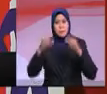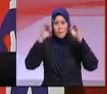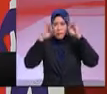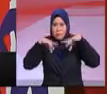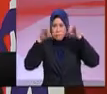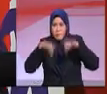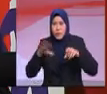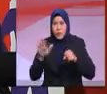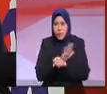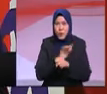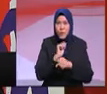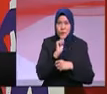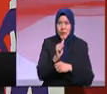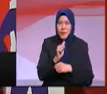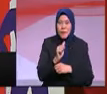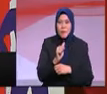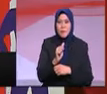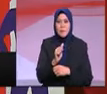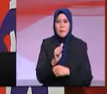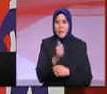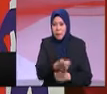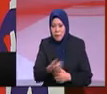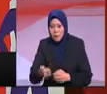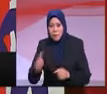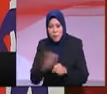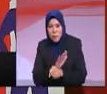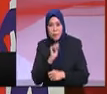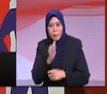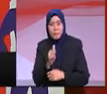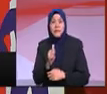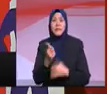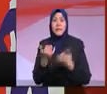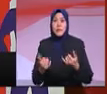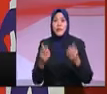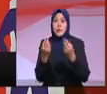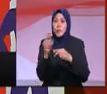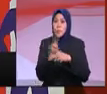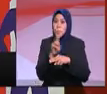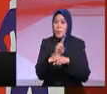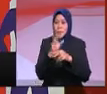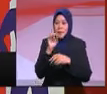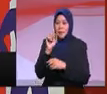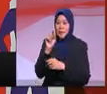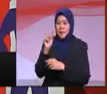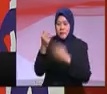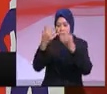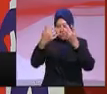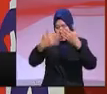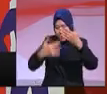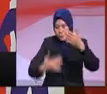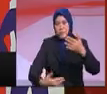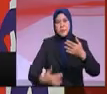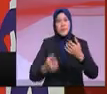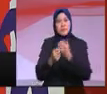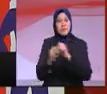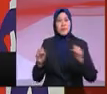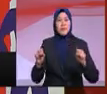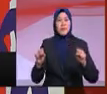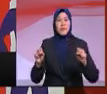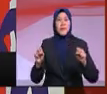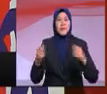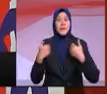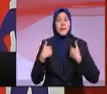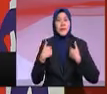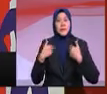ni cukupi ataupun tidak. Jadi kita menggunakan data yang telah di Oxford Martin School yang